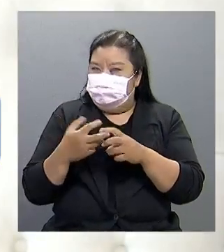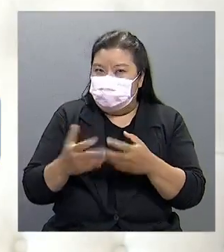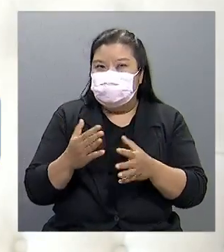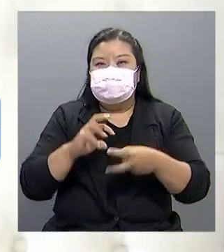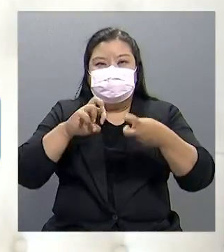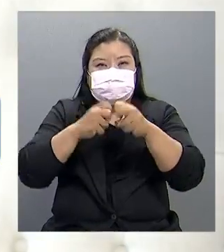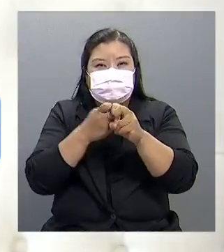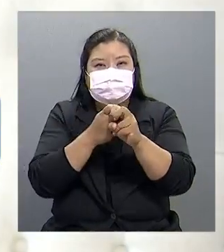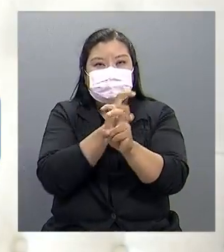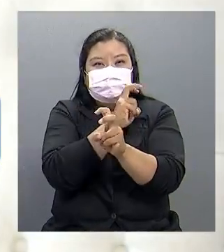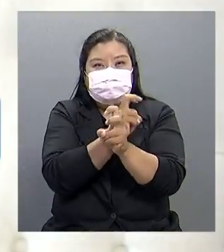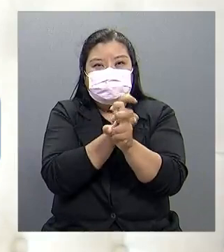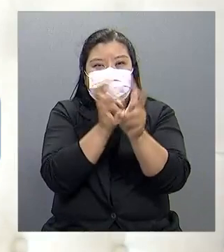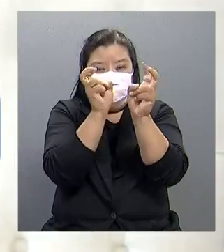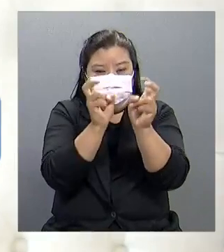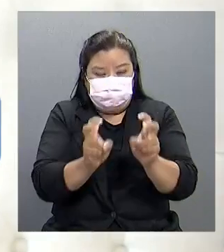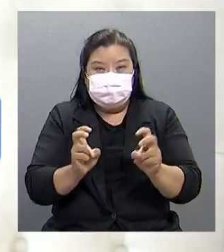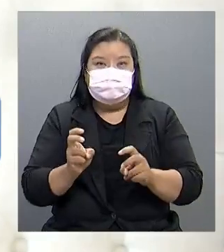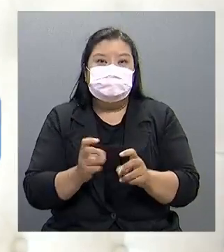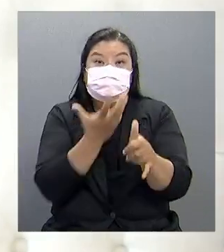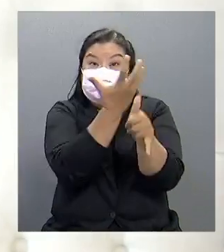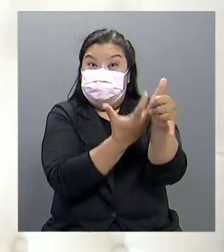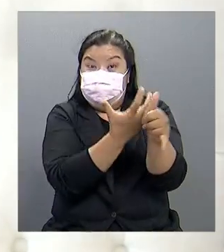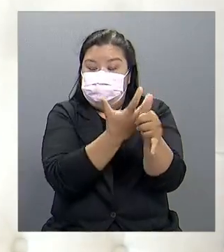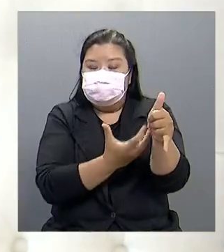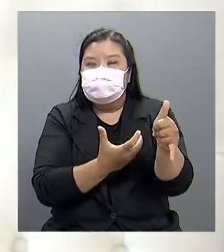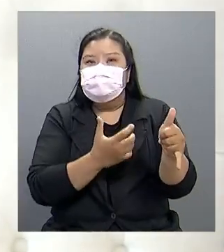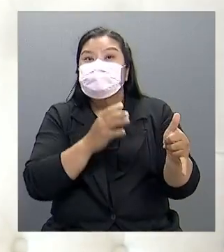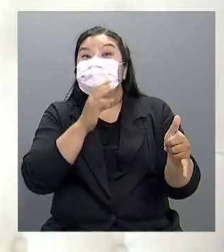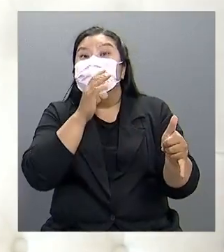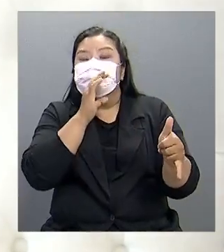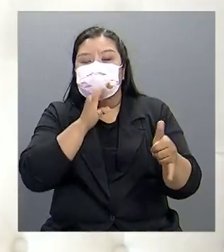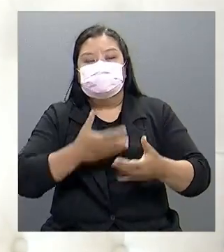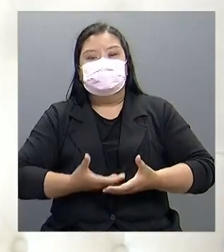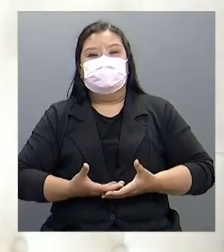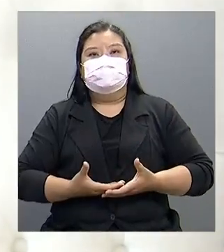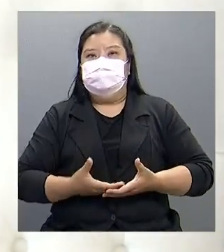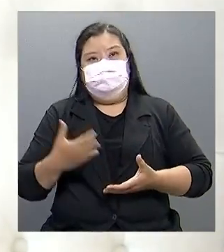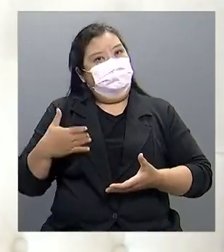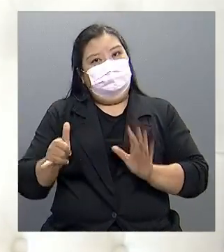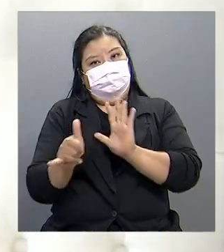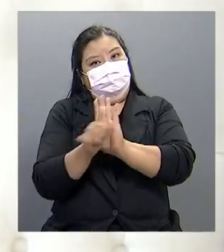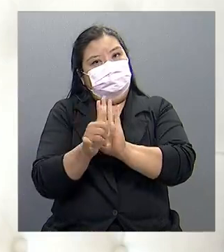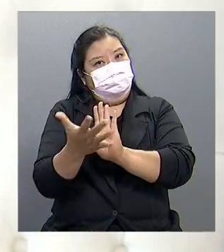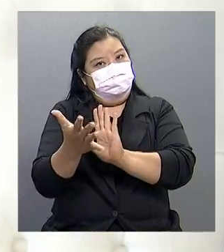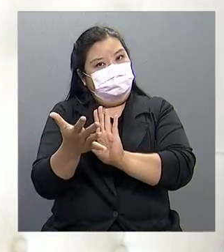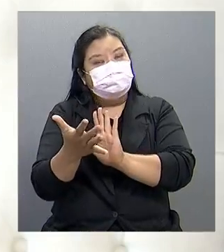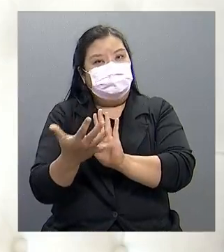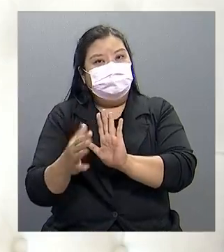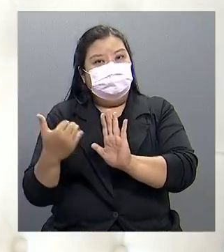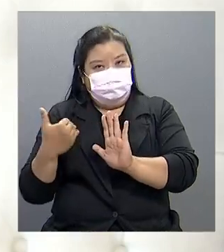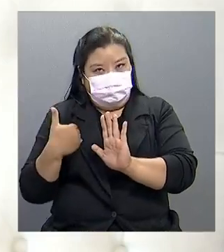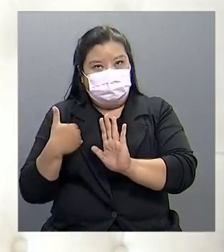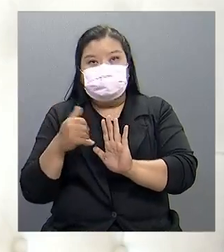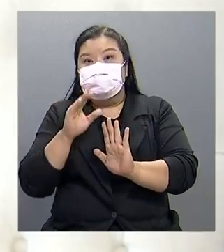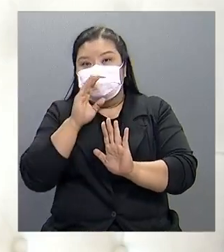งนานๆเพราะว่าพอเรานั่งนานๆเนี่ยนะฮะเรานั่งพื้นเรามักจะไม่มีที่ซัพพอร์ตใช่ไหม คร ับการที่เรามีที่ซัพพอร์ตวางที่หลังเนี่ยนะฮะ